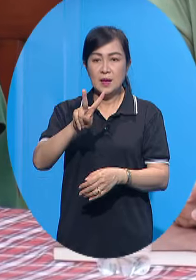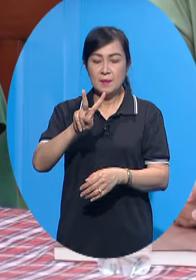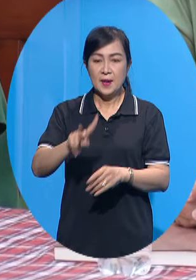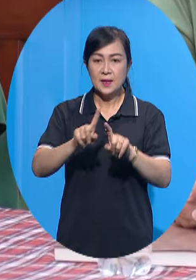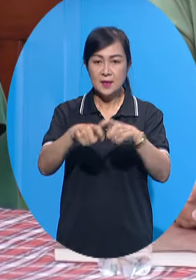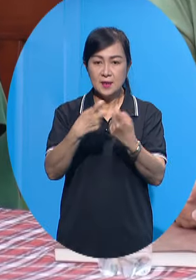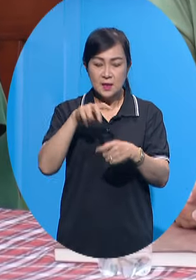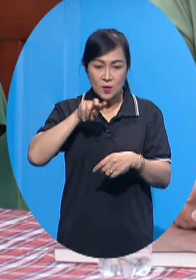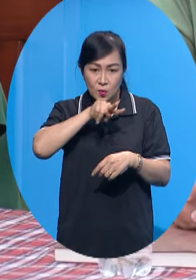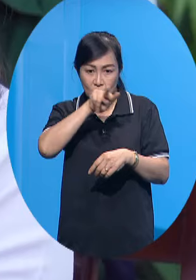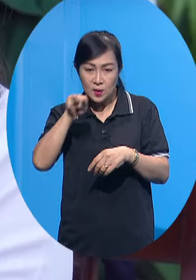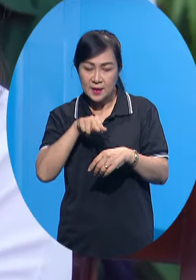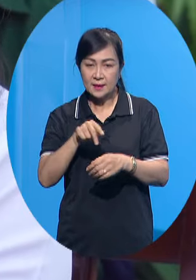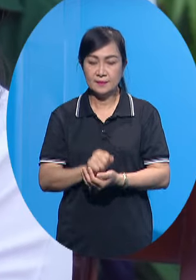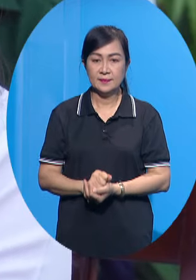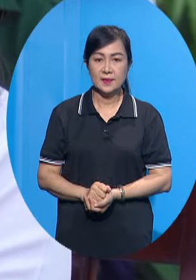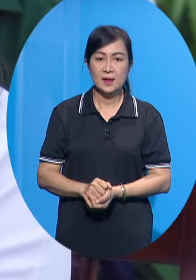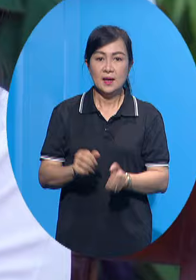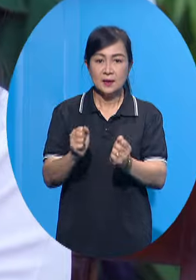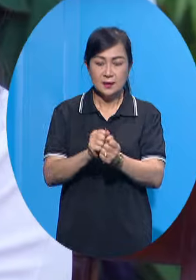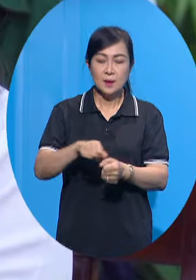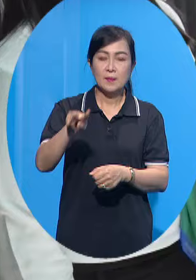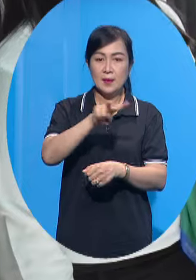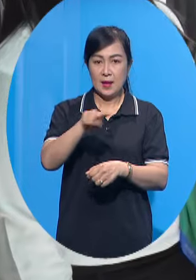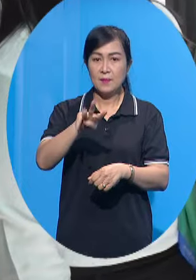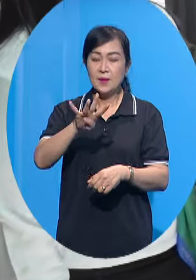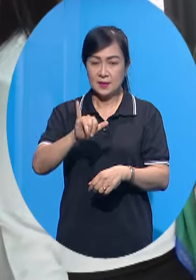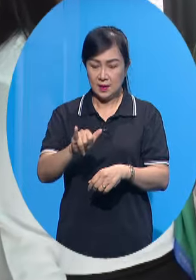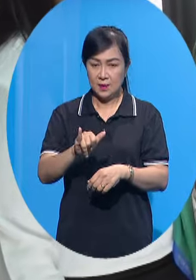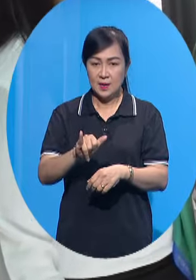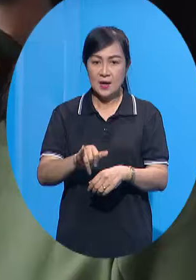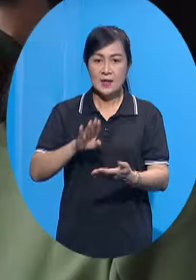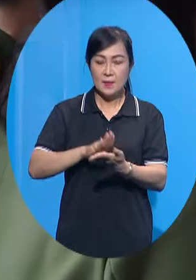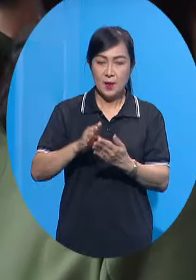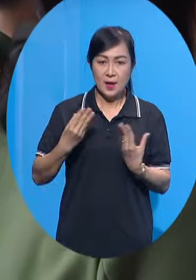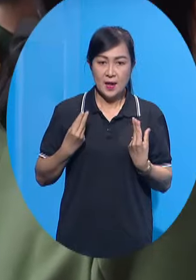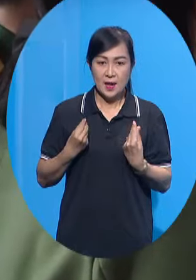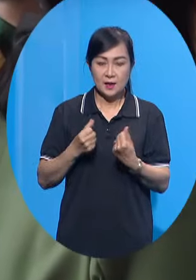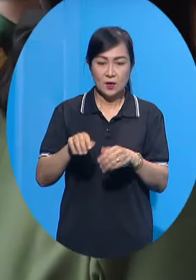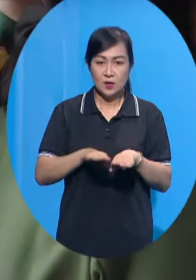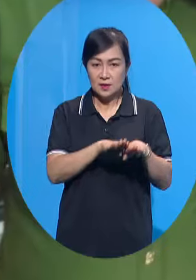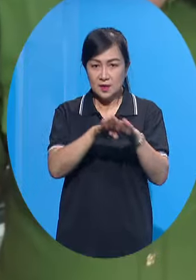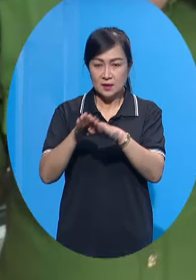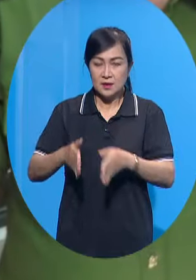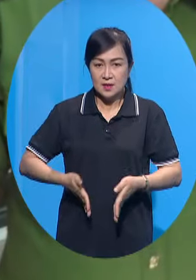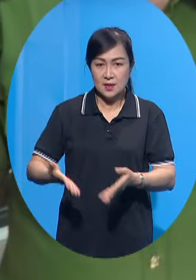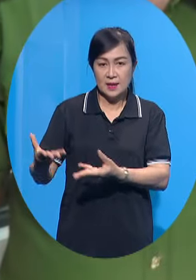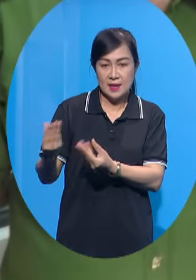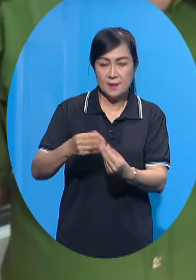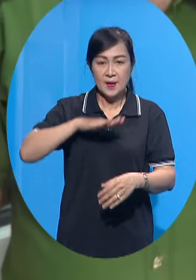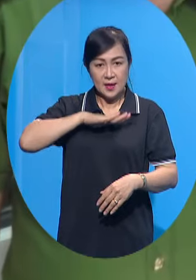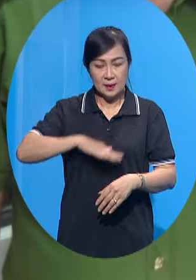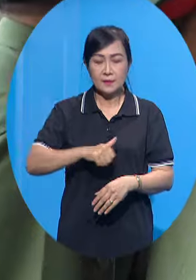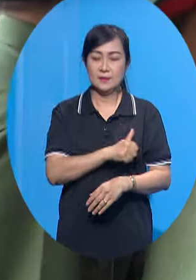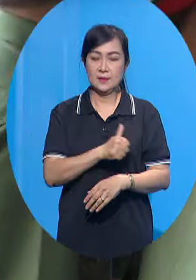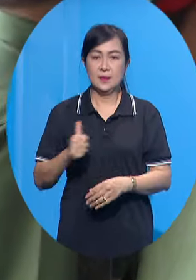quan sát với tổng số mắt camera là 216 camera nhằm đảm bảo an toàn an ninh trật tự trên các tuyến đường, đem lại sự an tâm cho